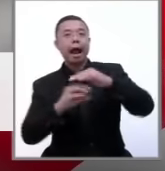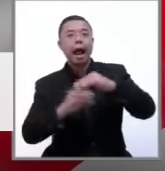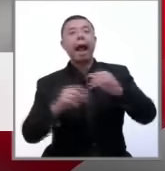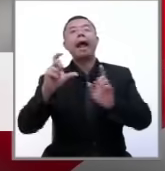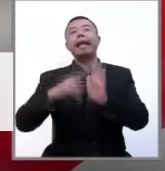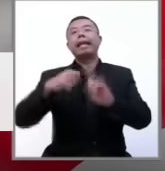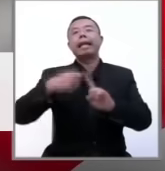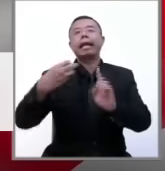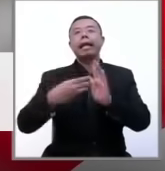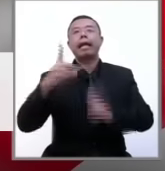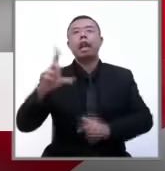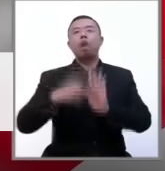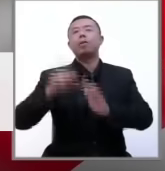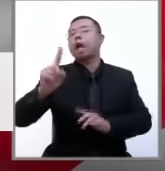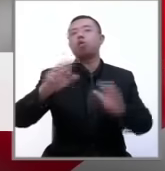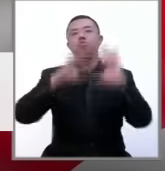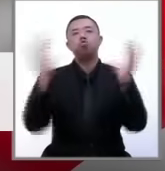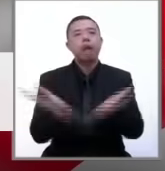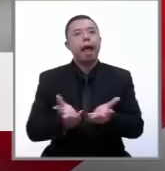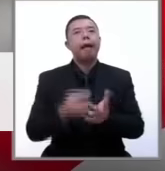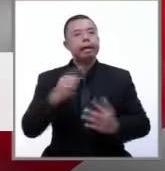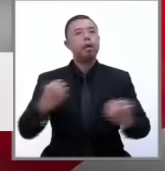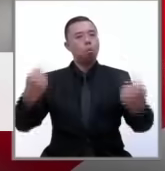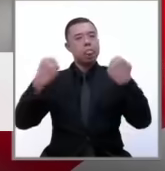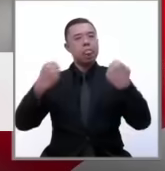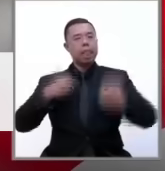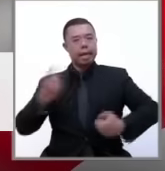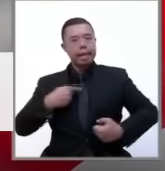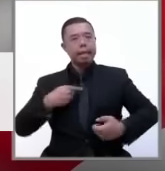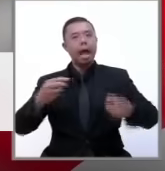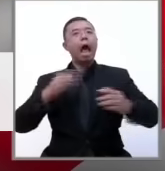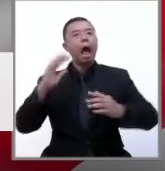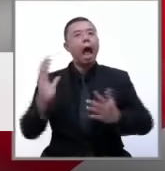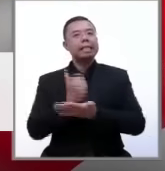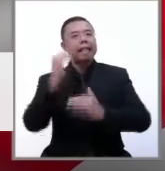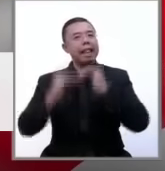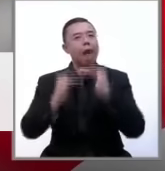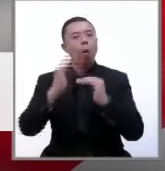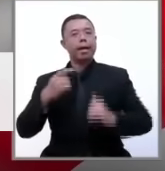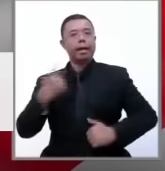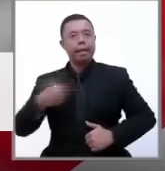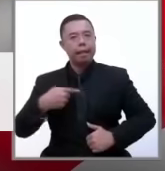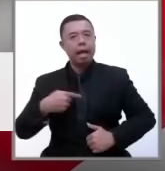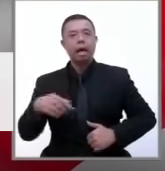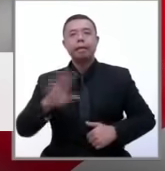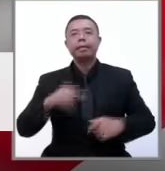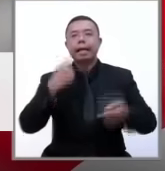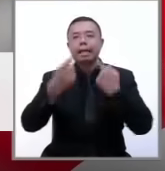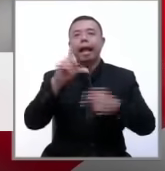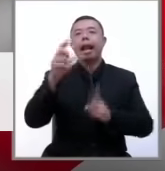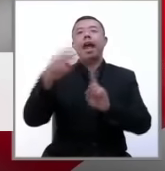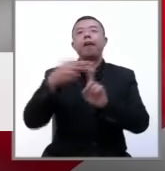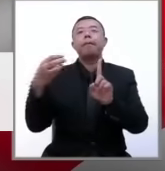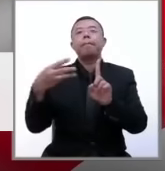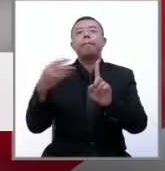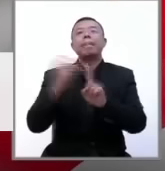terbesar sedunia ini kekuatan kita iniing kita jangan malah membahas lfp